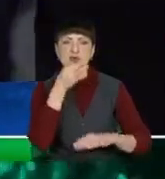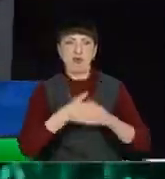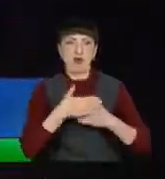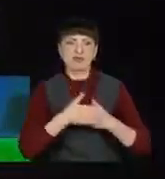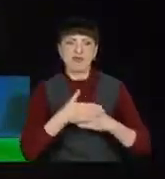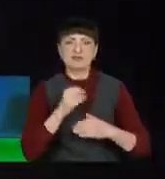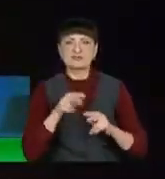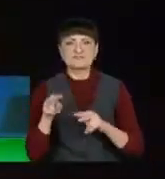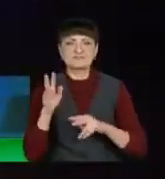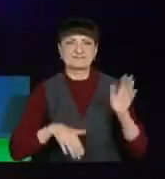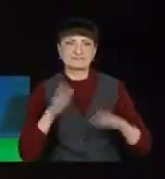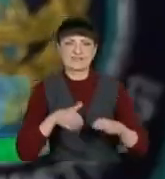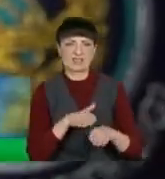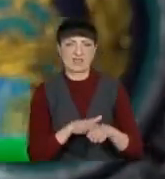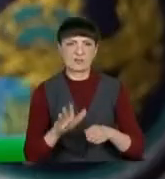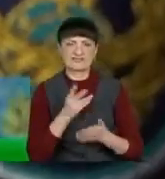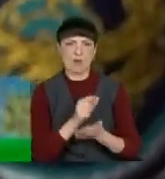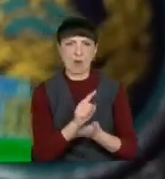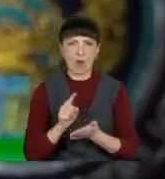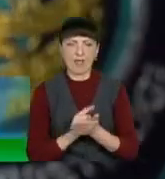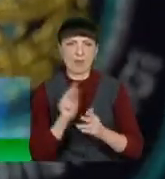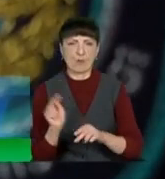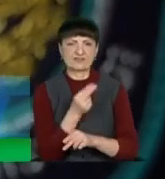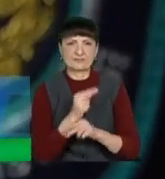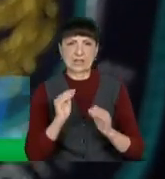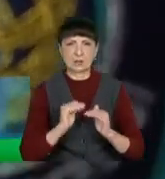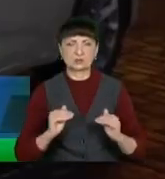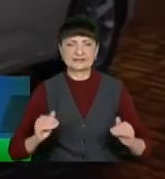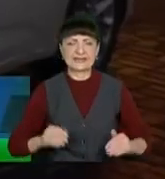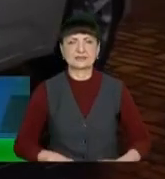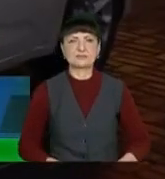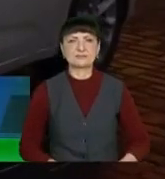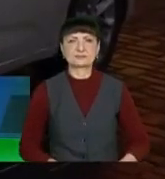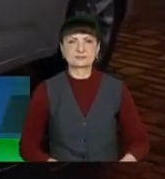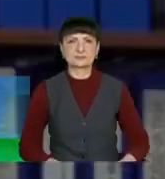за ненадлежащее выполнение обязанностей по воспитанию.